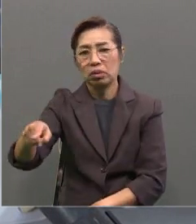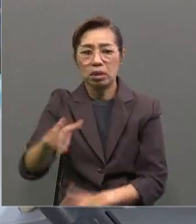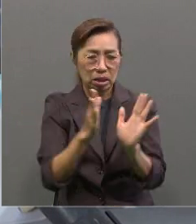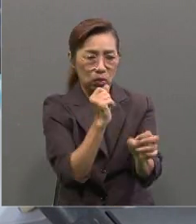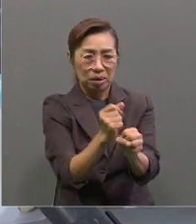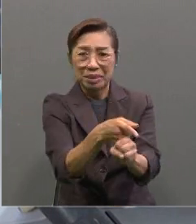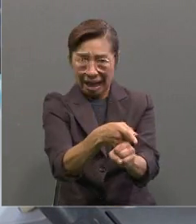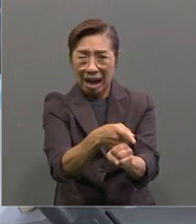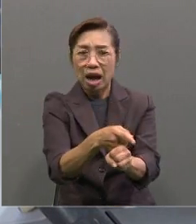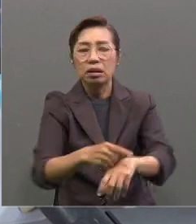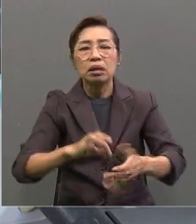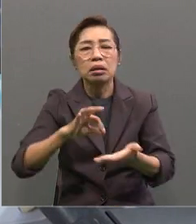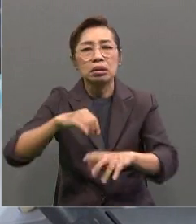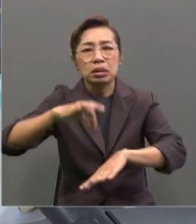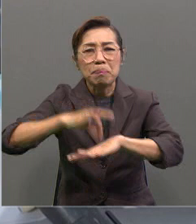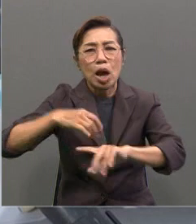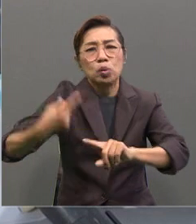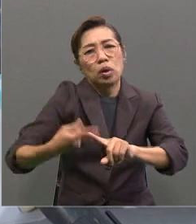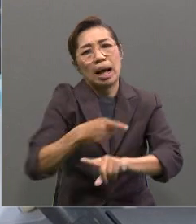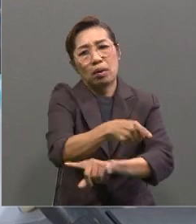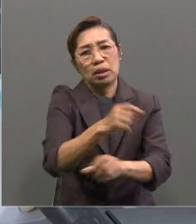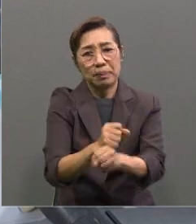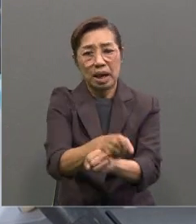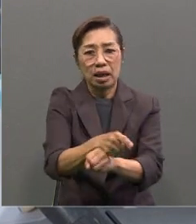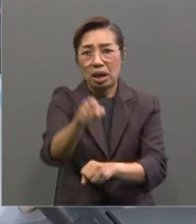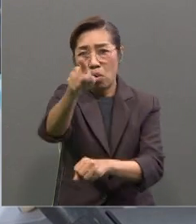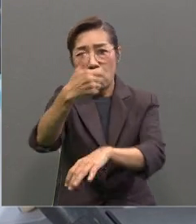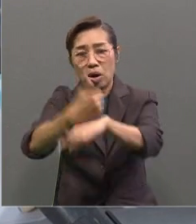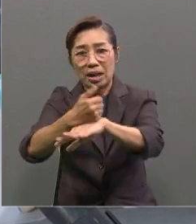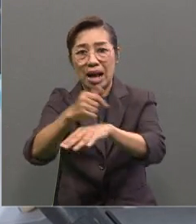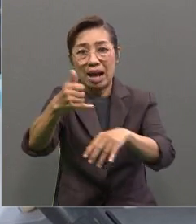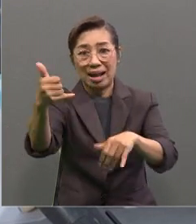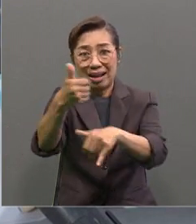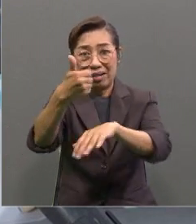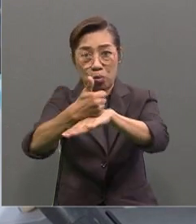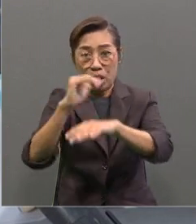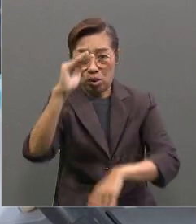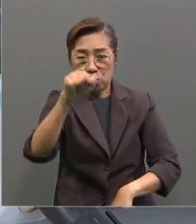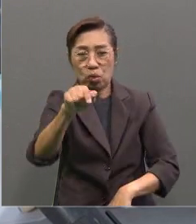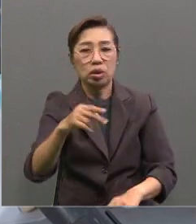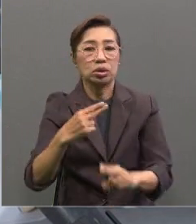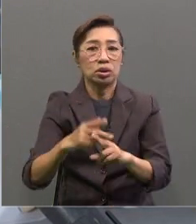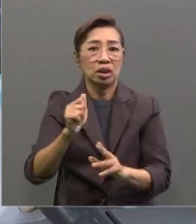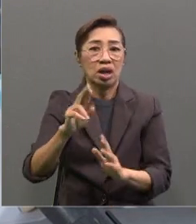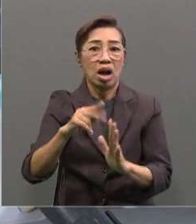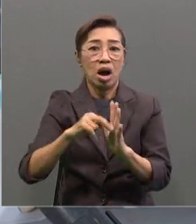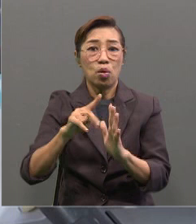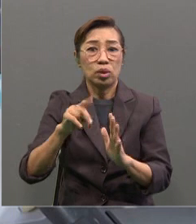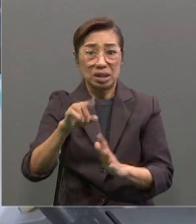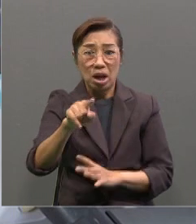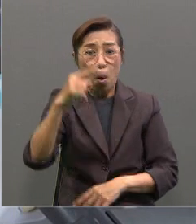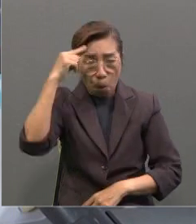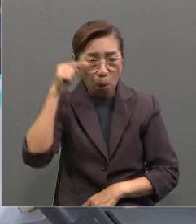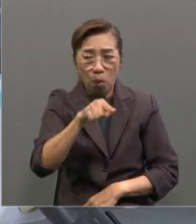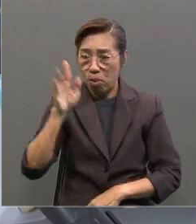ที่เป็นลูกจ้างชั่วคราวนะครับซึ่งนางอรุณศรีเนี่ยซึ่งเป็นผู้บัญชาเนี่ยระดับสูงเนี่ยนะครับรู้แล้วเนี่ยยังไปบังคับไม่ให้มาแ